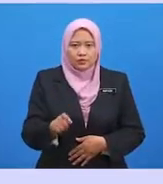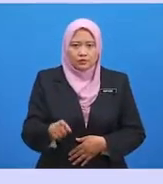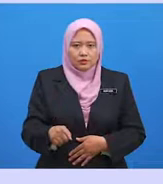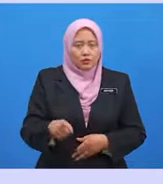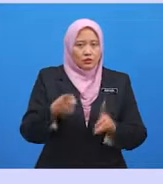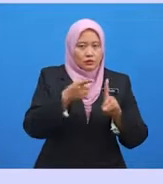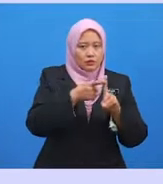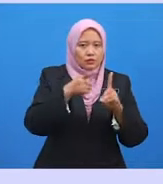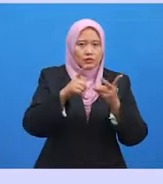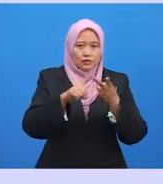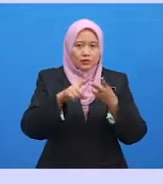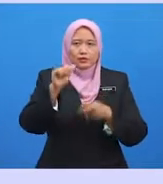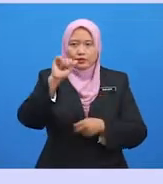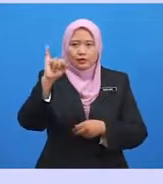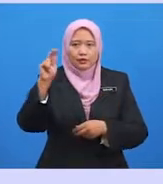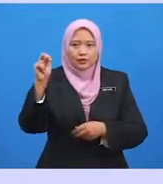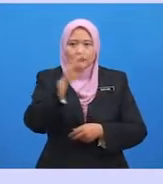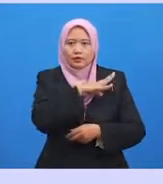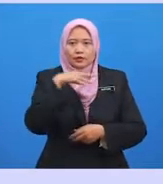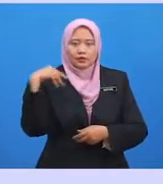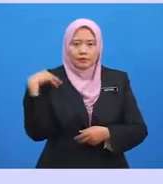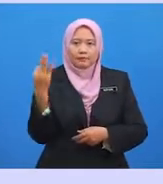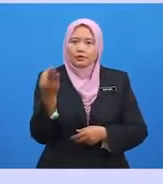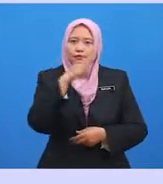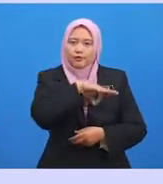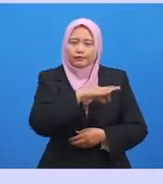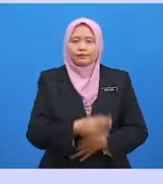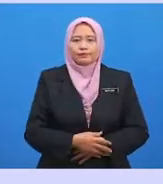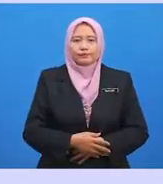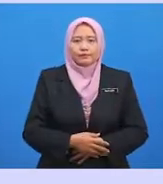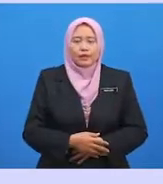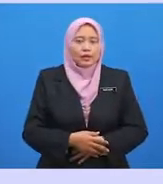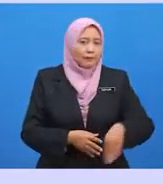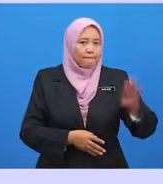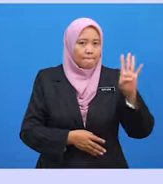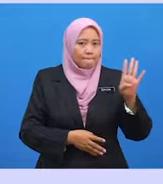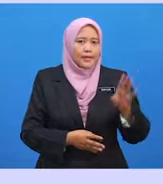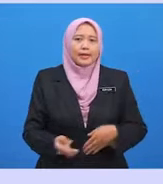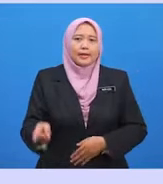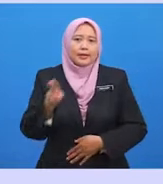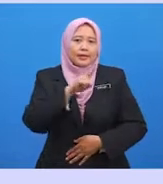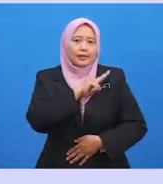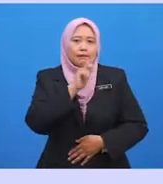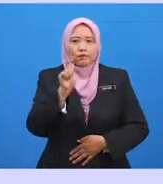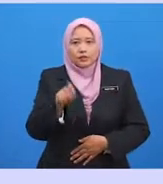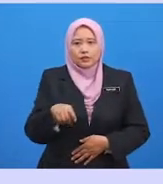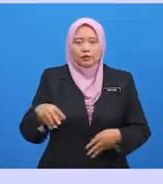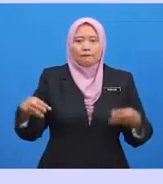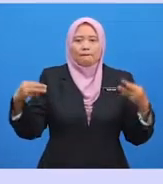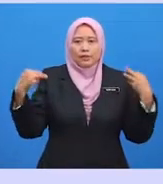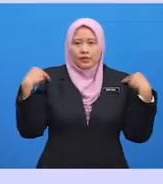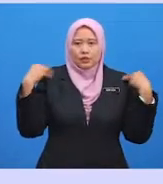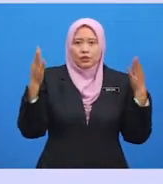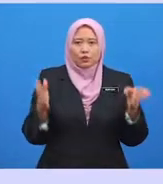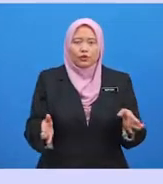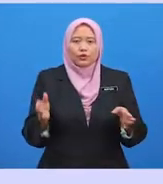kedua-duanya sekali syarat keempat harta tersebut mestilah milik orang yang